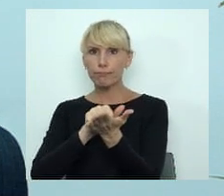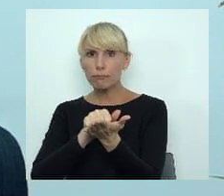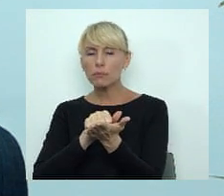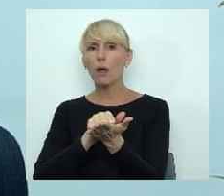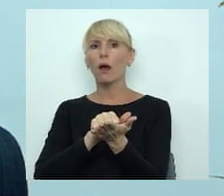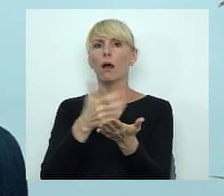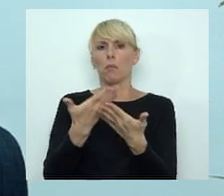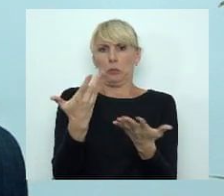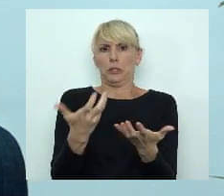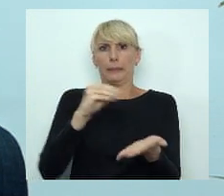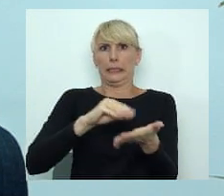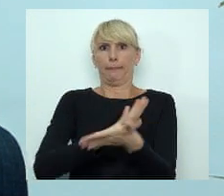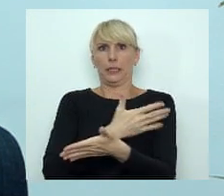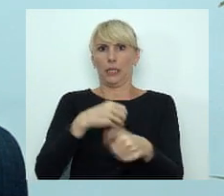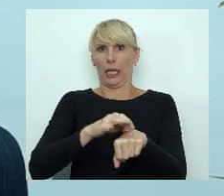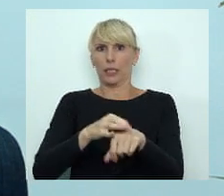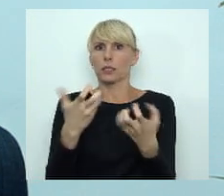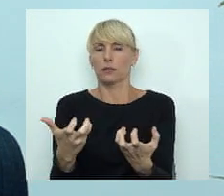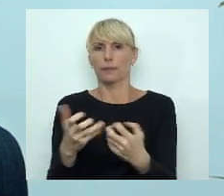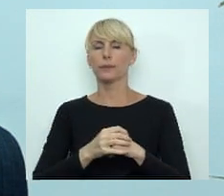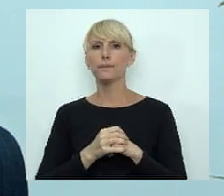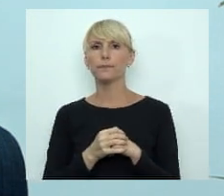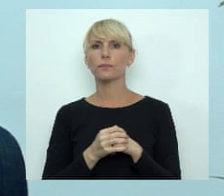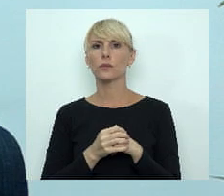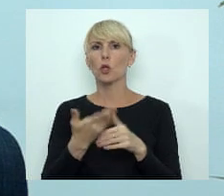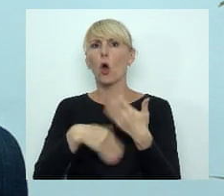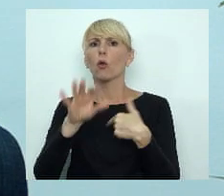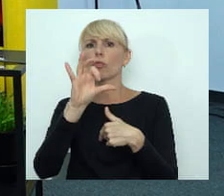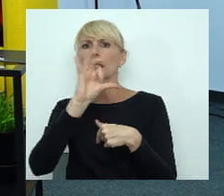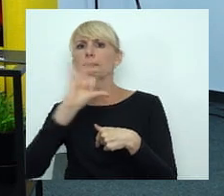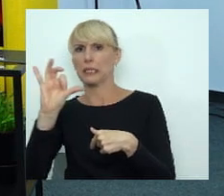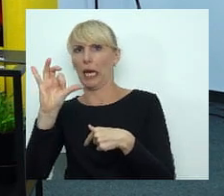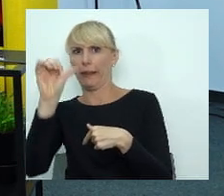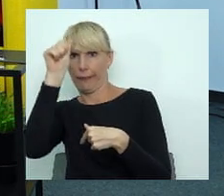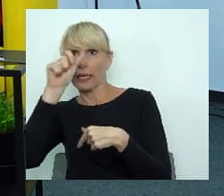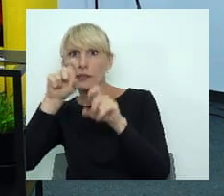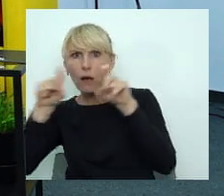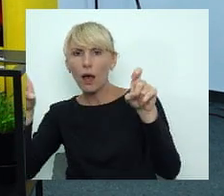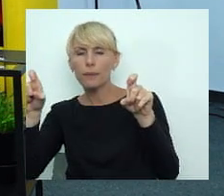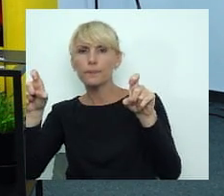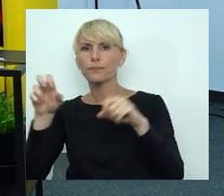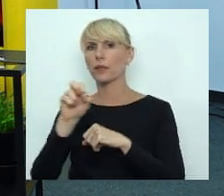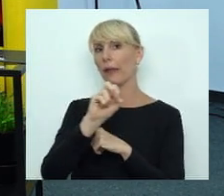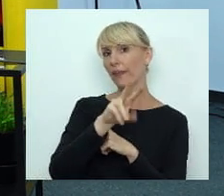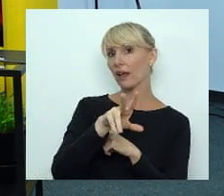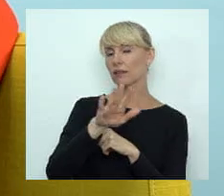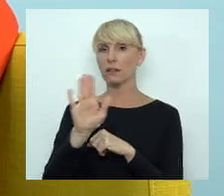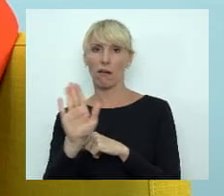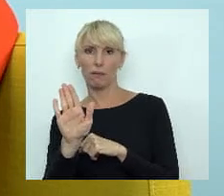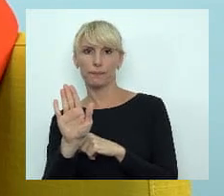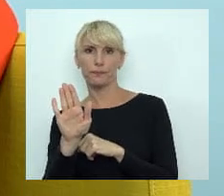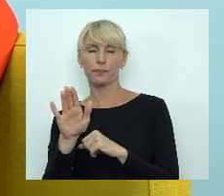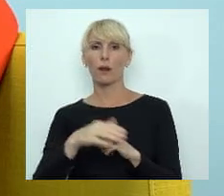do lekarza. Jak to, czy te dane są jakoś specjalnie nazywane wtedy, nie wiem, w poradniach, w szpitalach? I tak, i nie.